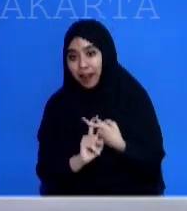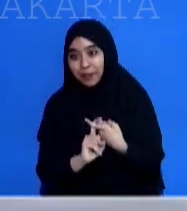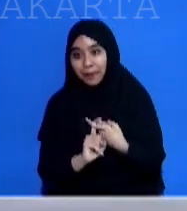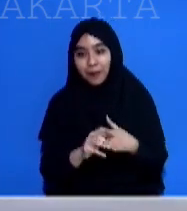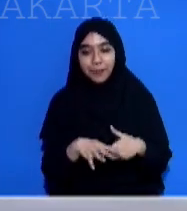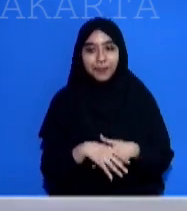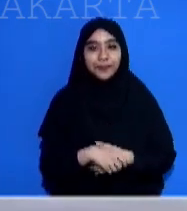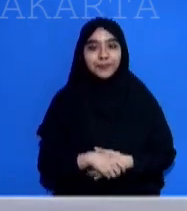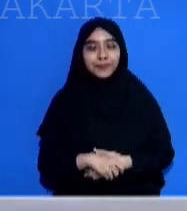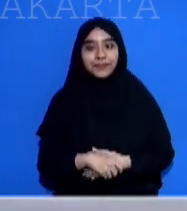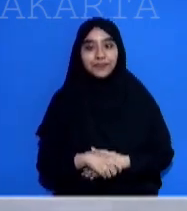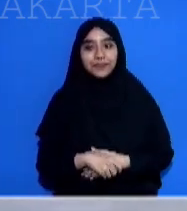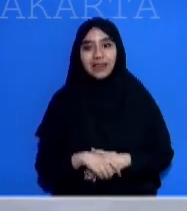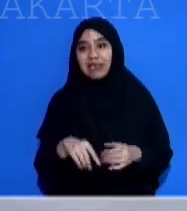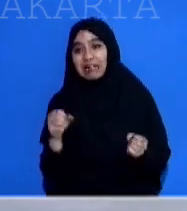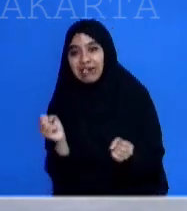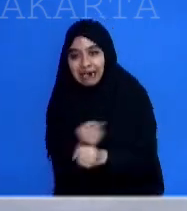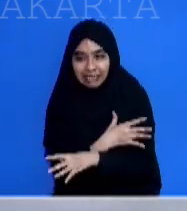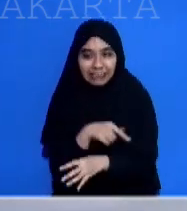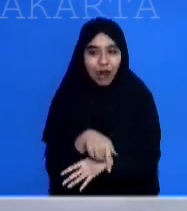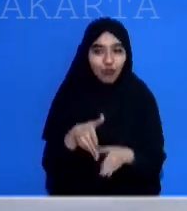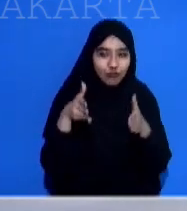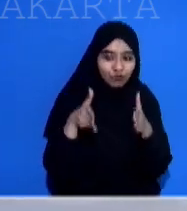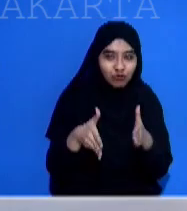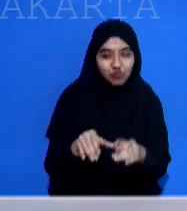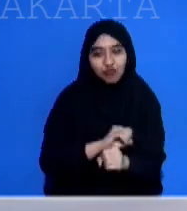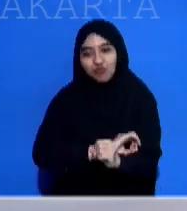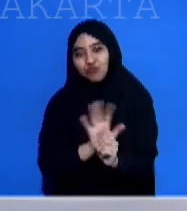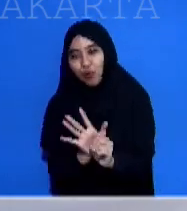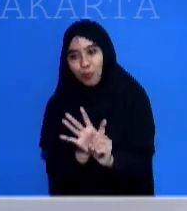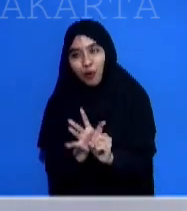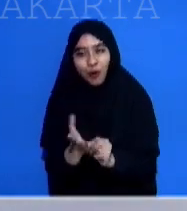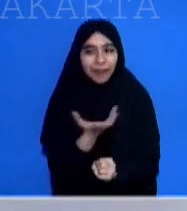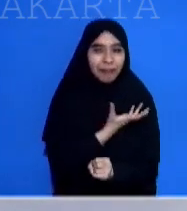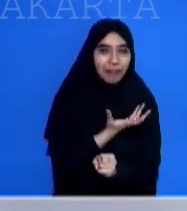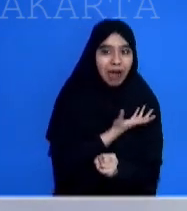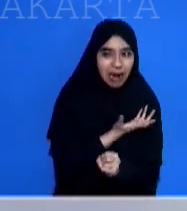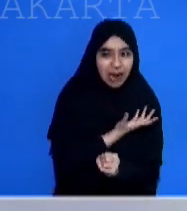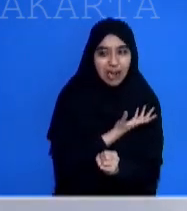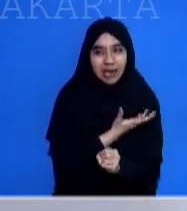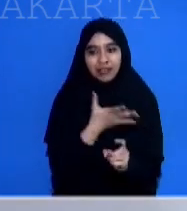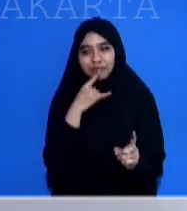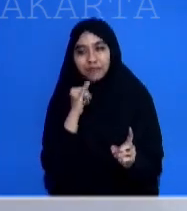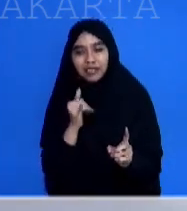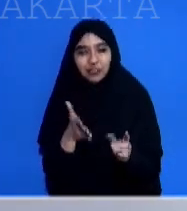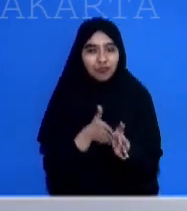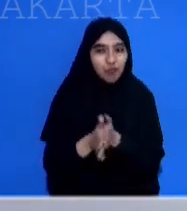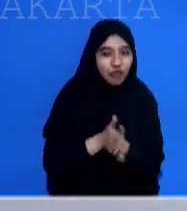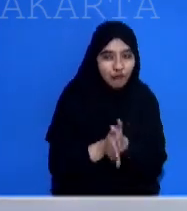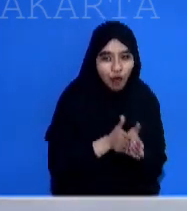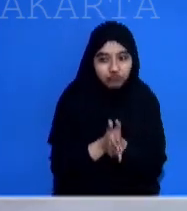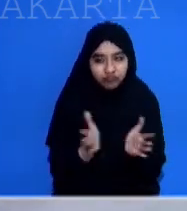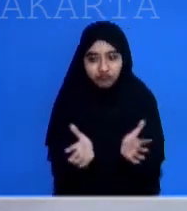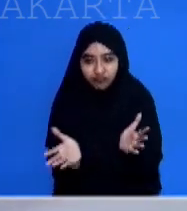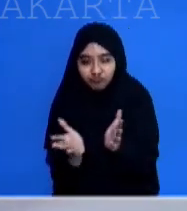e pekerja buruh khususnya di kabupaten kon Progo Kami ingin E mewujudkan memotivasi bahwa kita harus